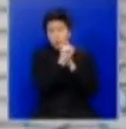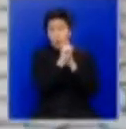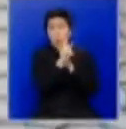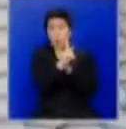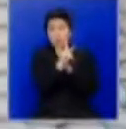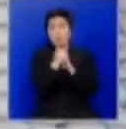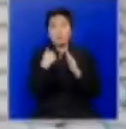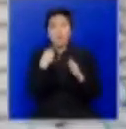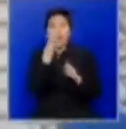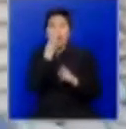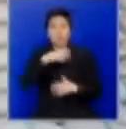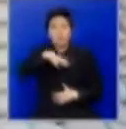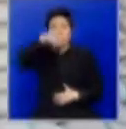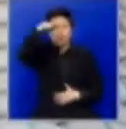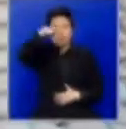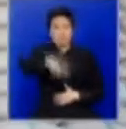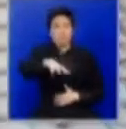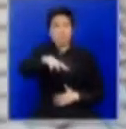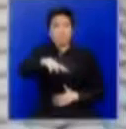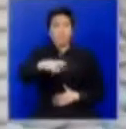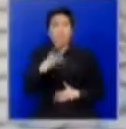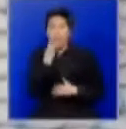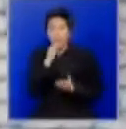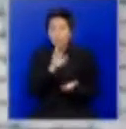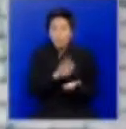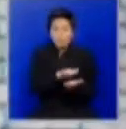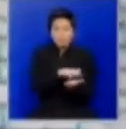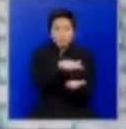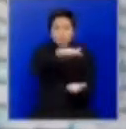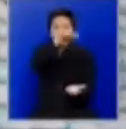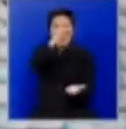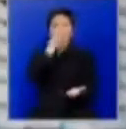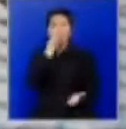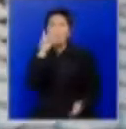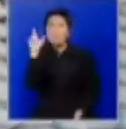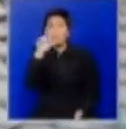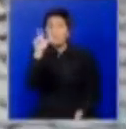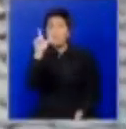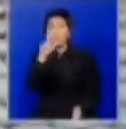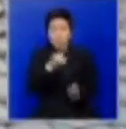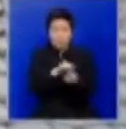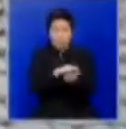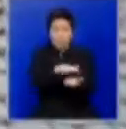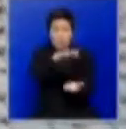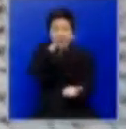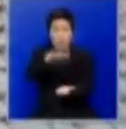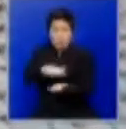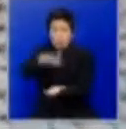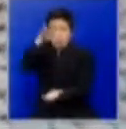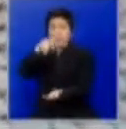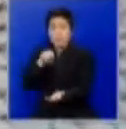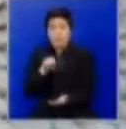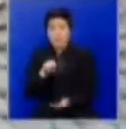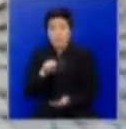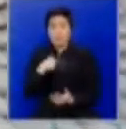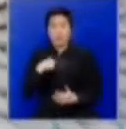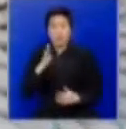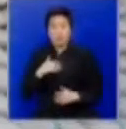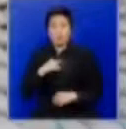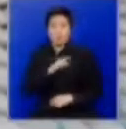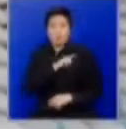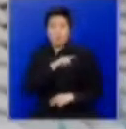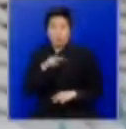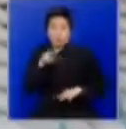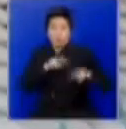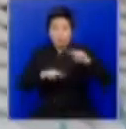ดังคลังสินค้ากลางซึ่งเป็นโกดังเก็บสต๊อกข้าวเปลือกนาปีนะครับนายวิรยุทธสุขเจริญหัวหน้าผู้ตรว